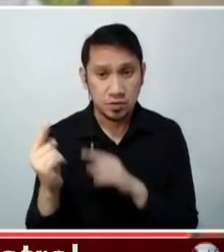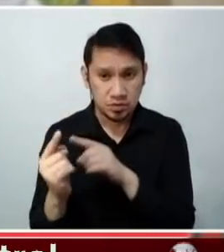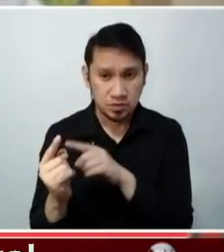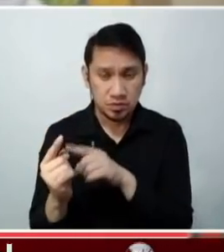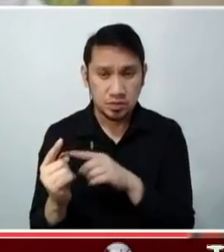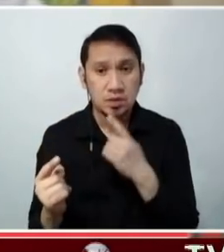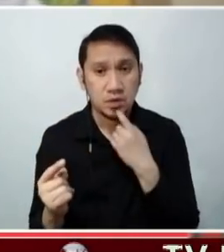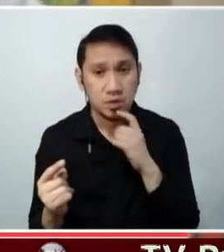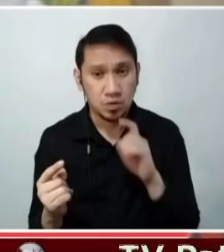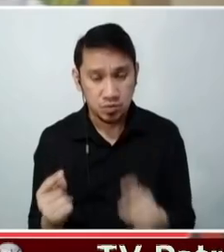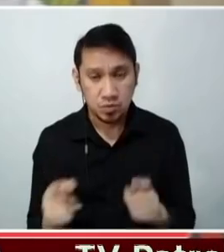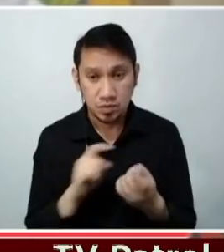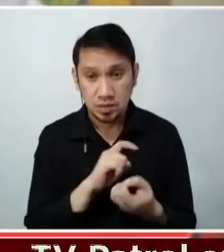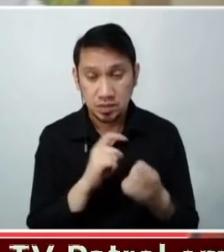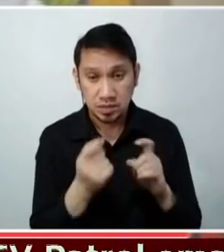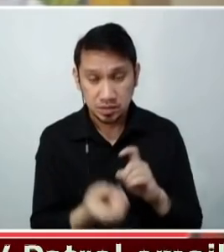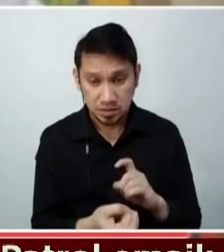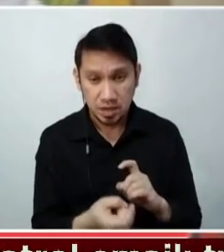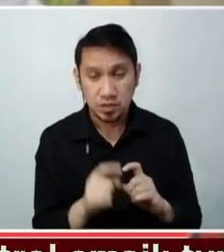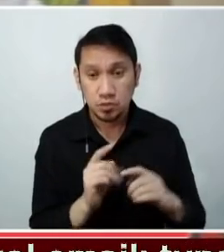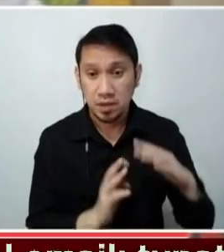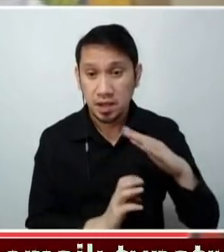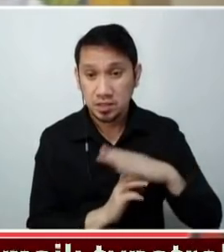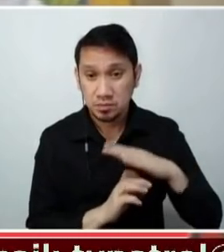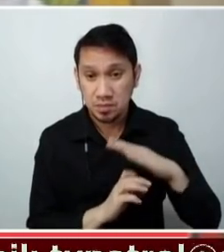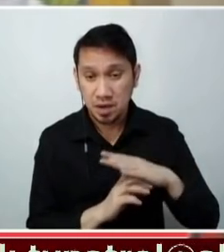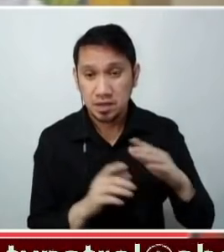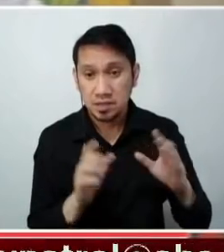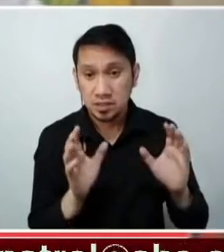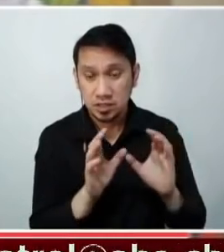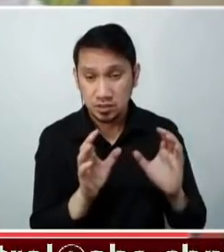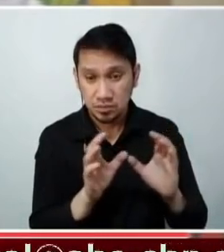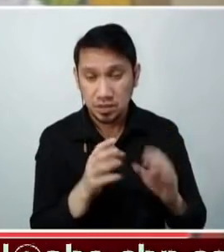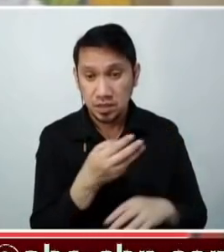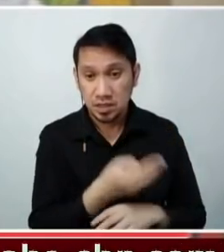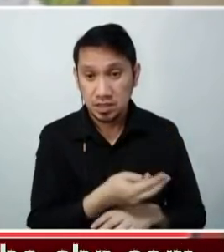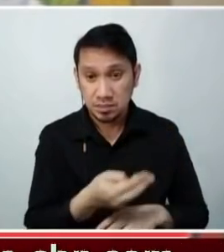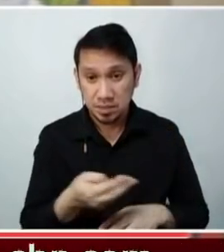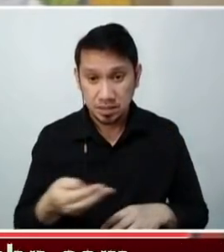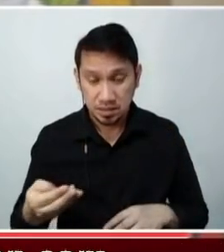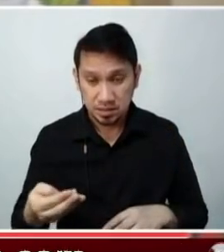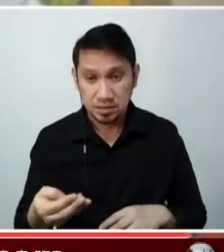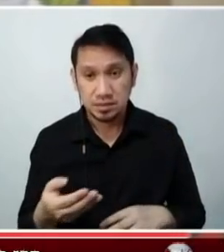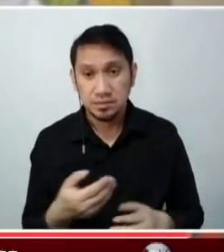na palitan ang mga expired certificates sa mga medical supplies ng formally.